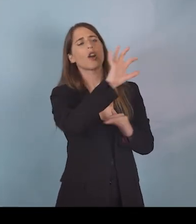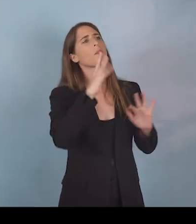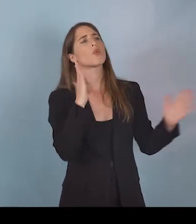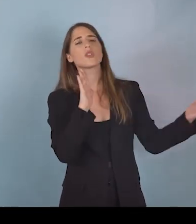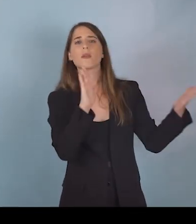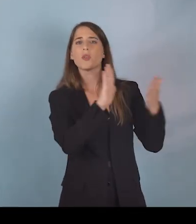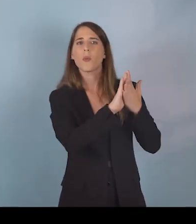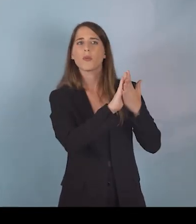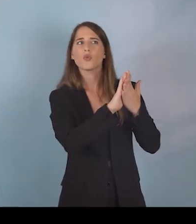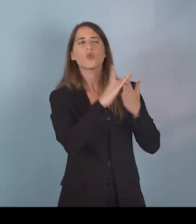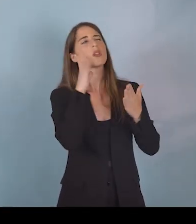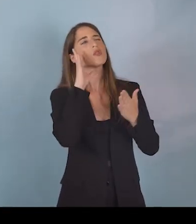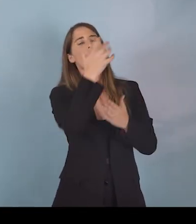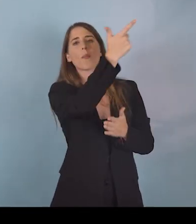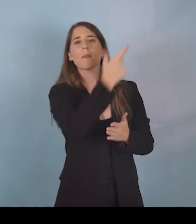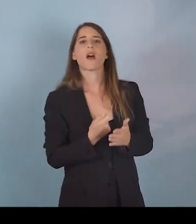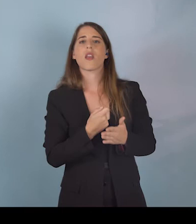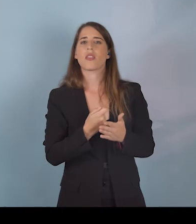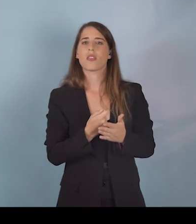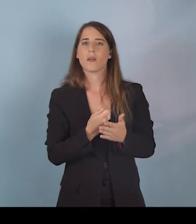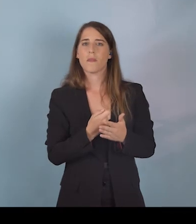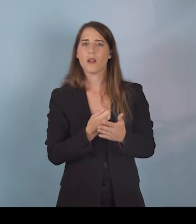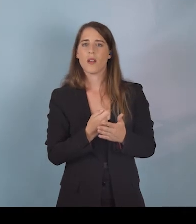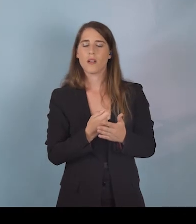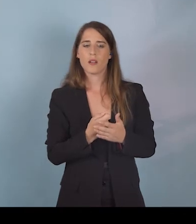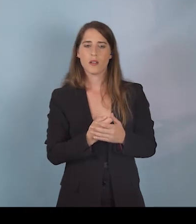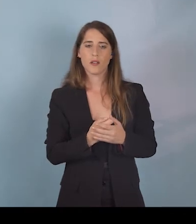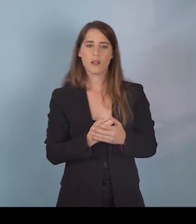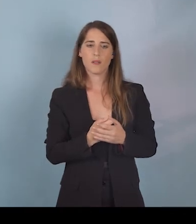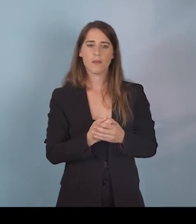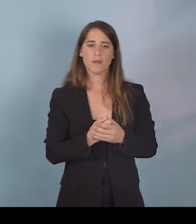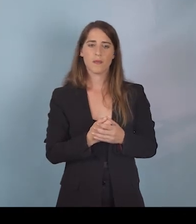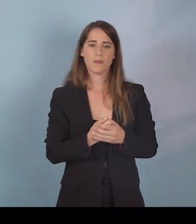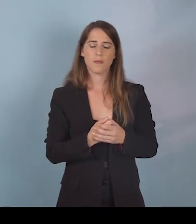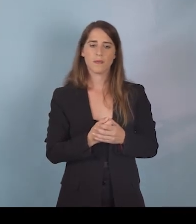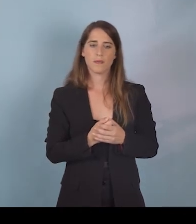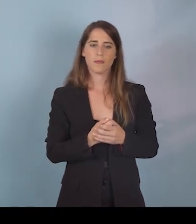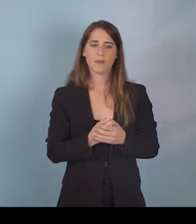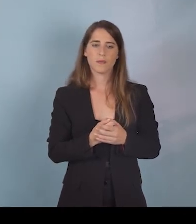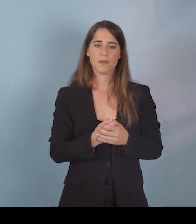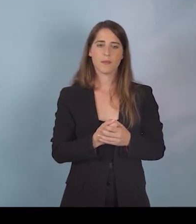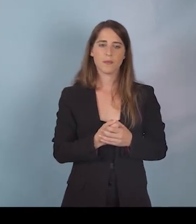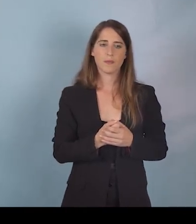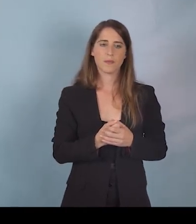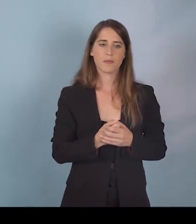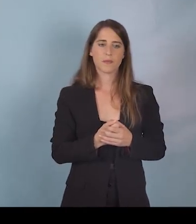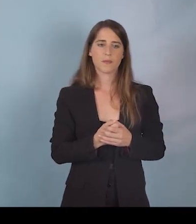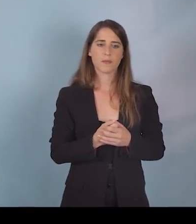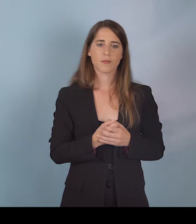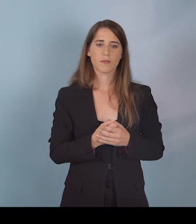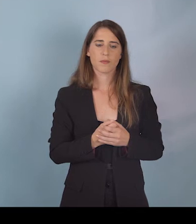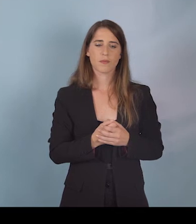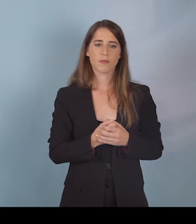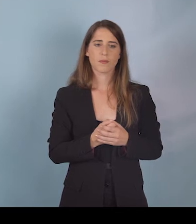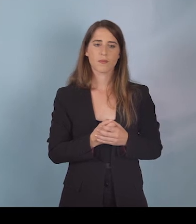αντίστοιχες περιπτώσεις για το τι γίνεται και στα άλλα κράτη-μέλη, πώς αντιμετωπίζονται, για να δούμε πώς θα το προχωρήσουμε. Και άλλωστε